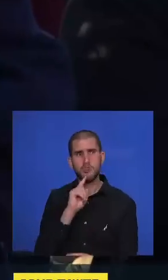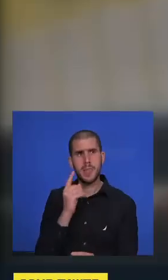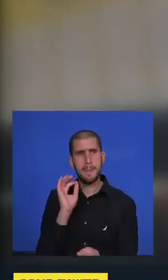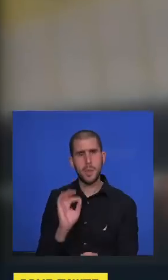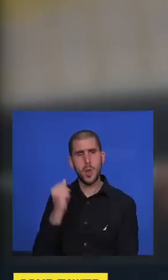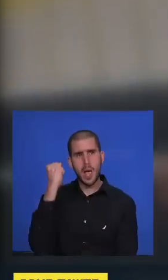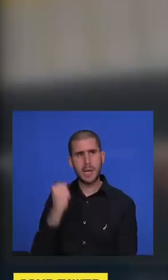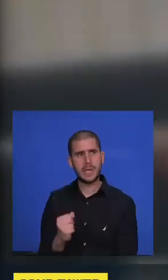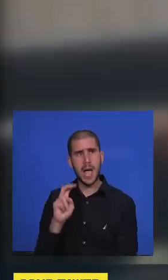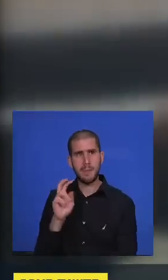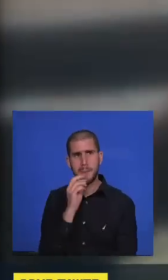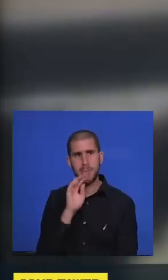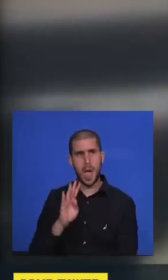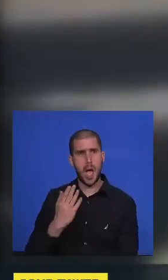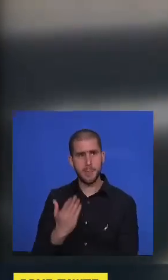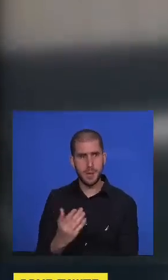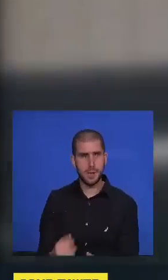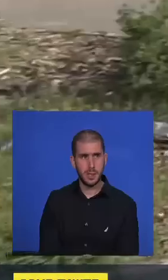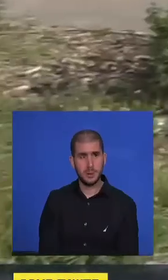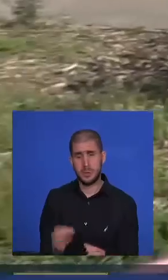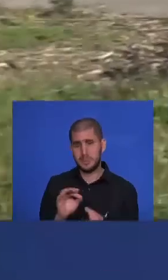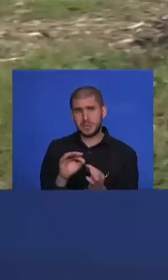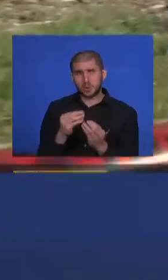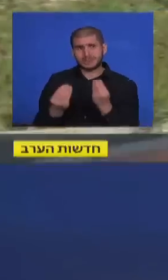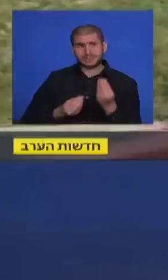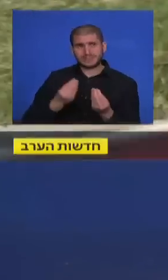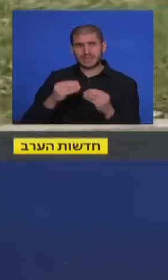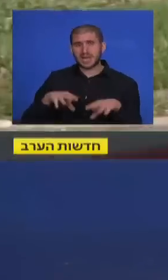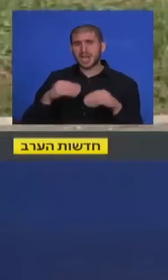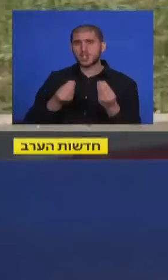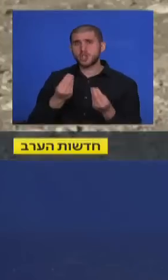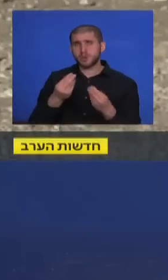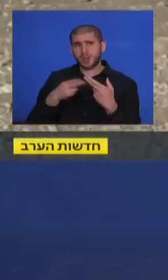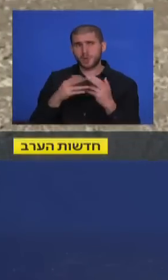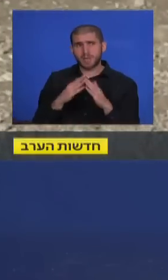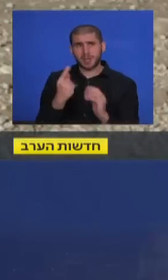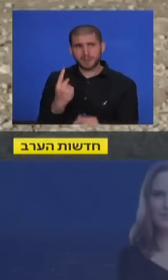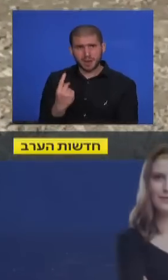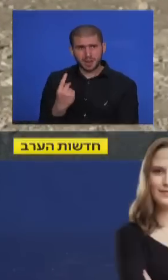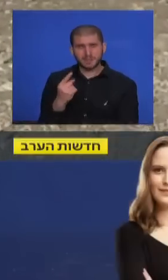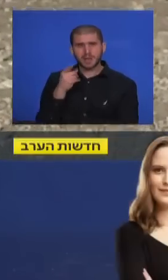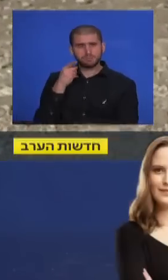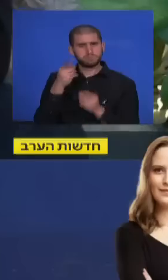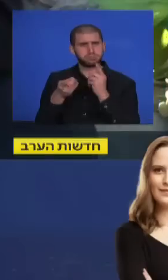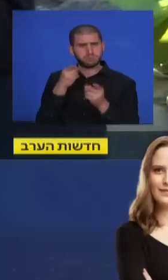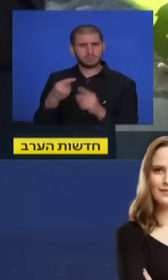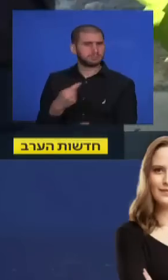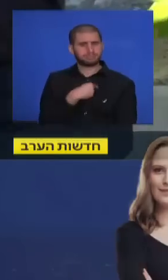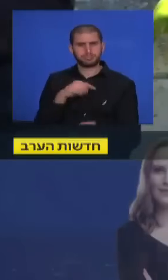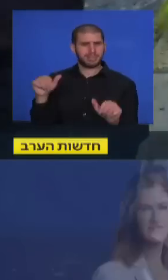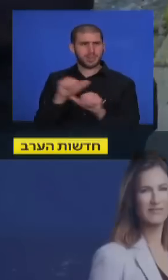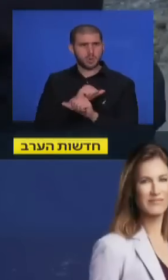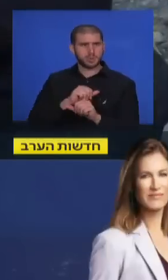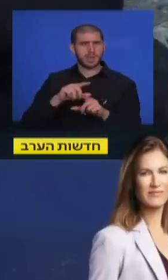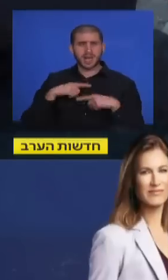לרצח אמר בן הארבע, שבסך הכל שיחק בגן השעשועים שליד ביתו, וכדורים טועים הביאו את חייו